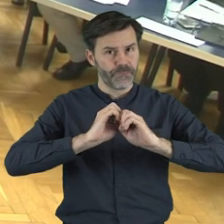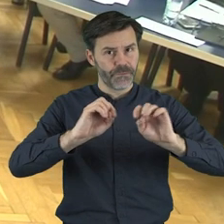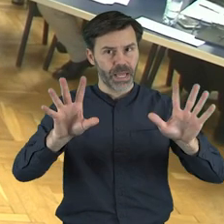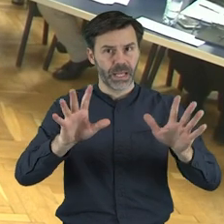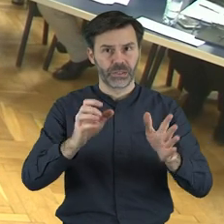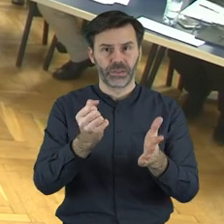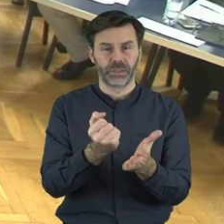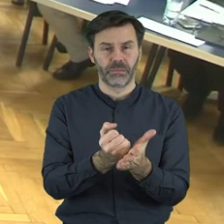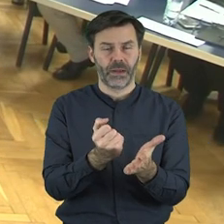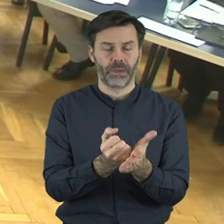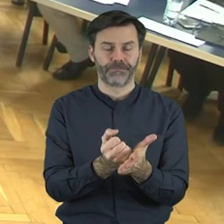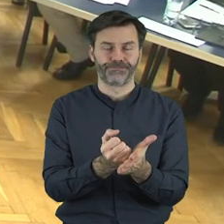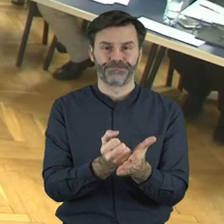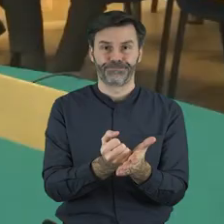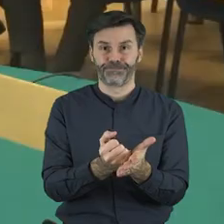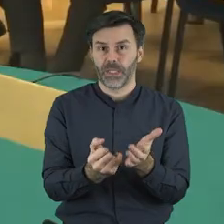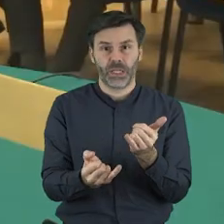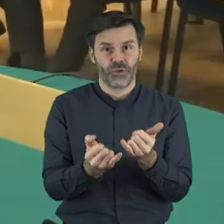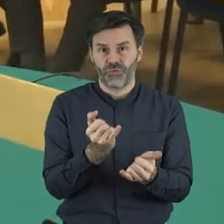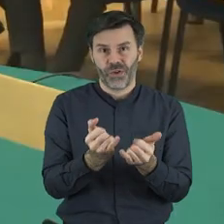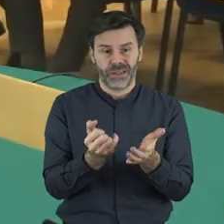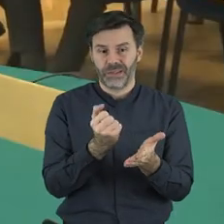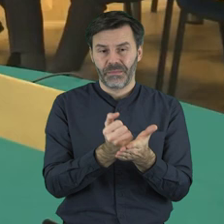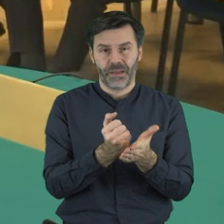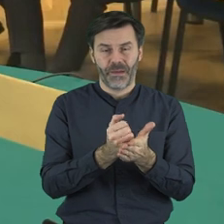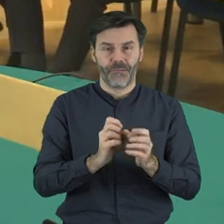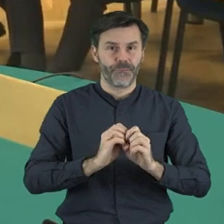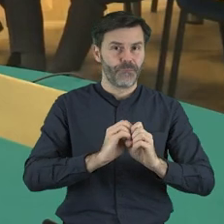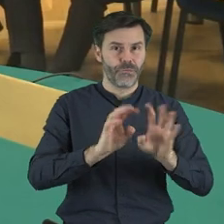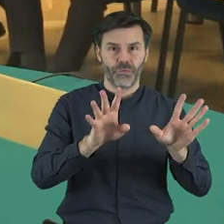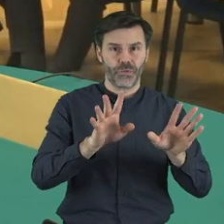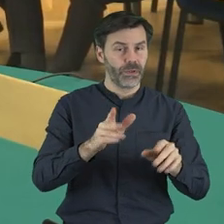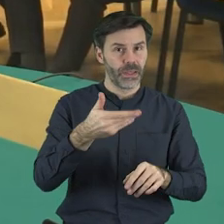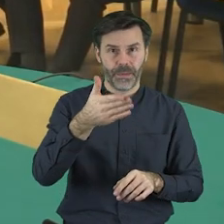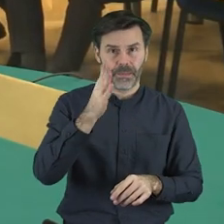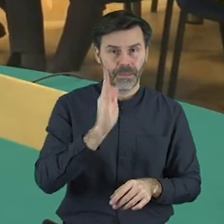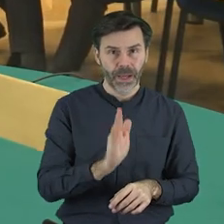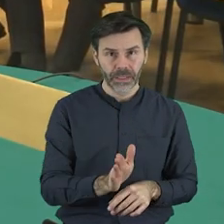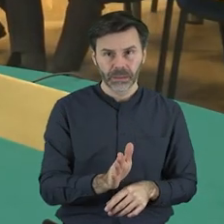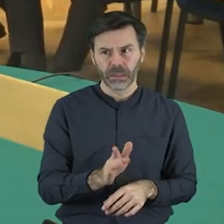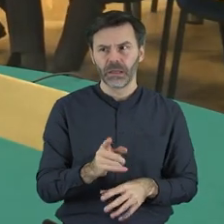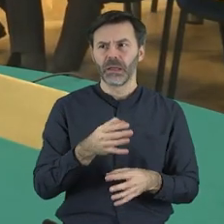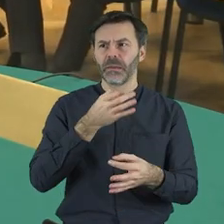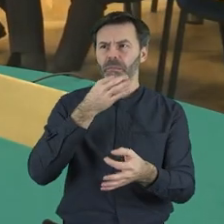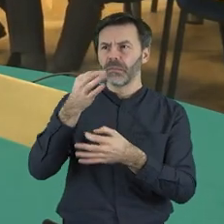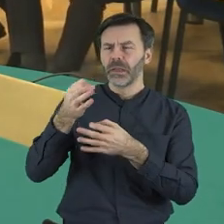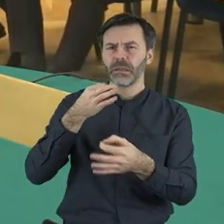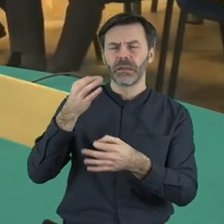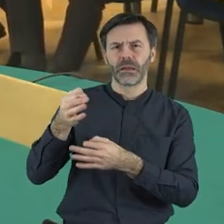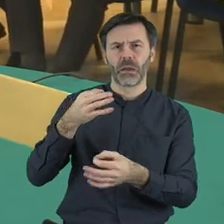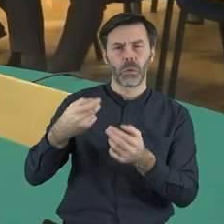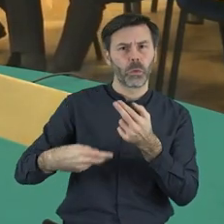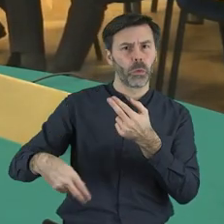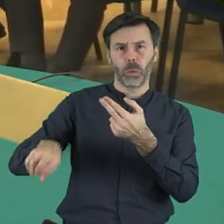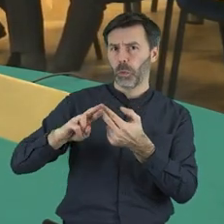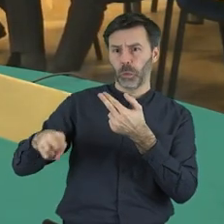wyjaśniona, jeżeli nie będzie odpowiedzi na te pytania, które chociażby i te wątpliwości pojawiły się w piśmie, ale także w publikacjach